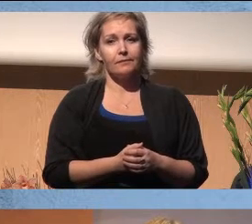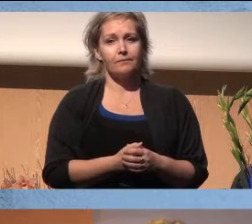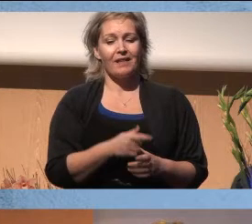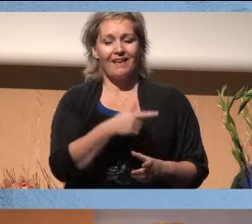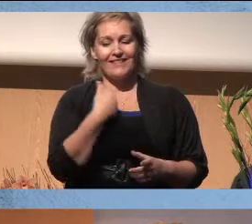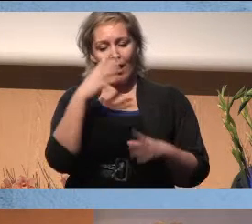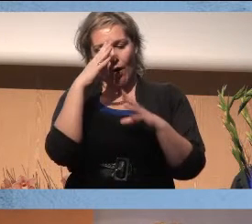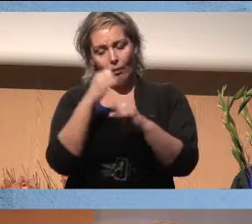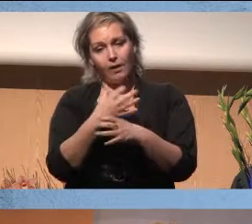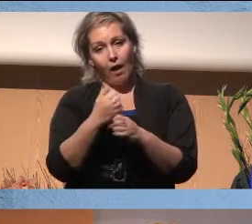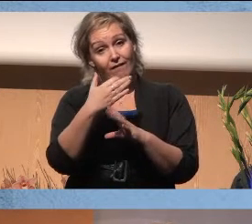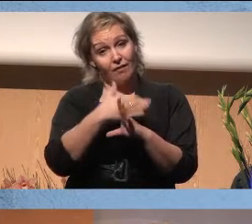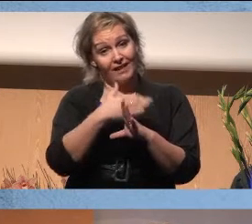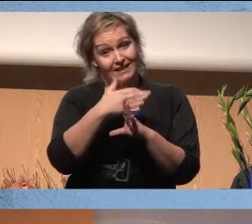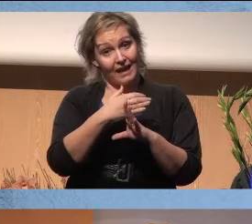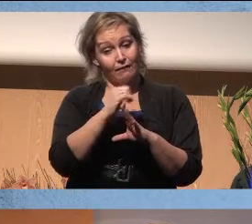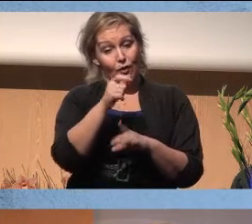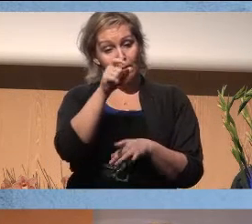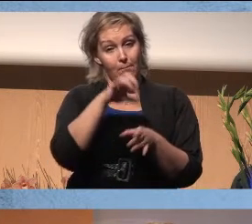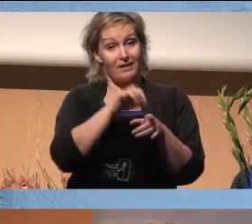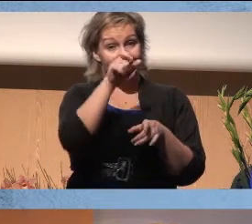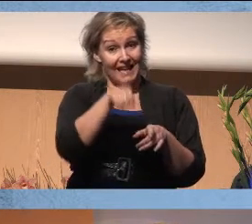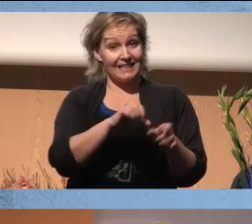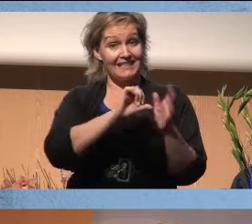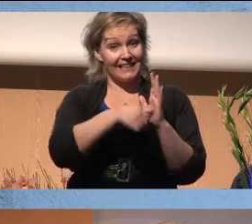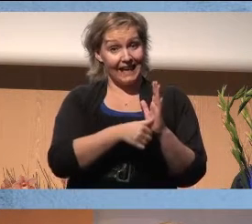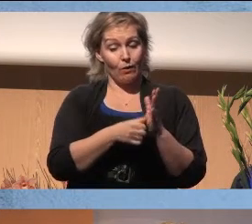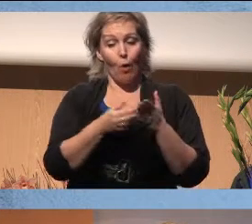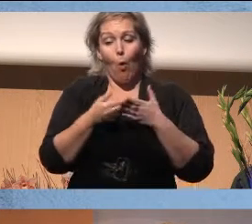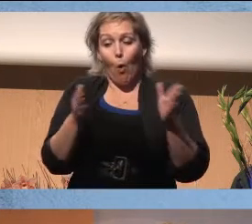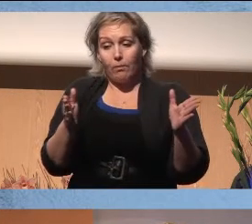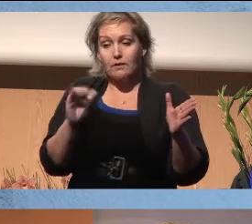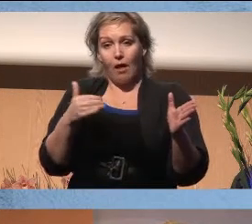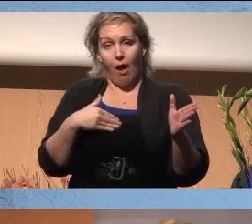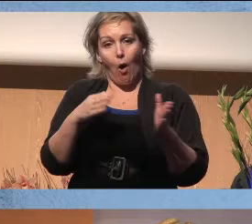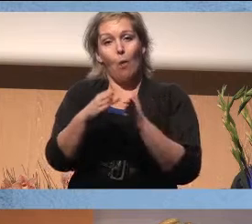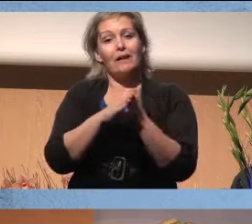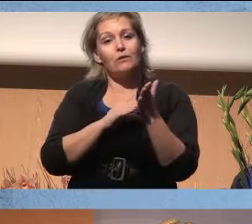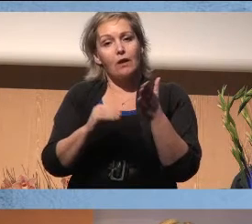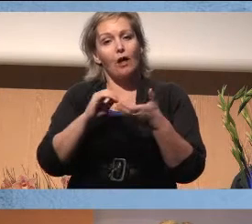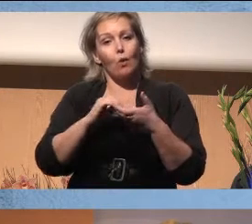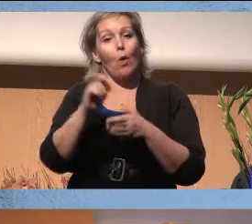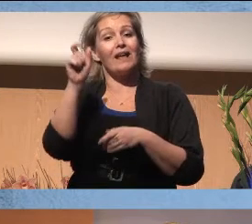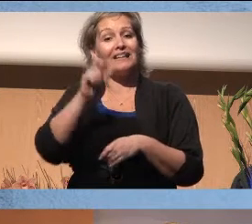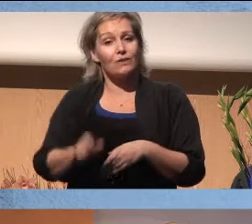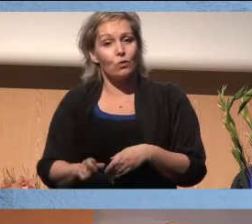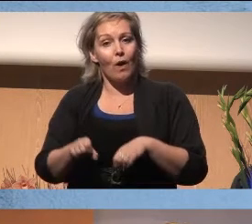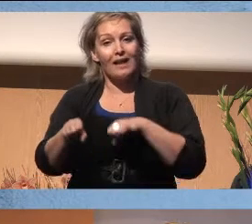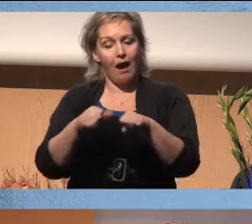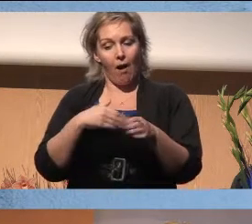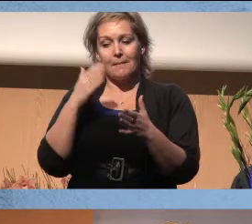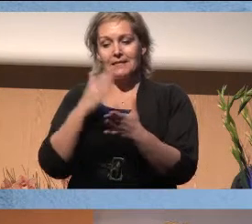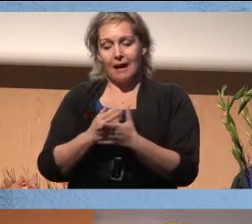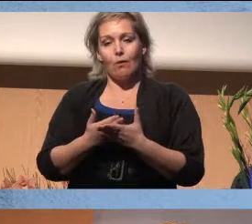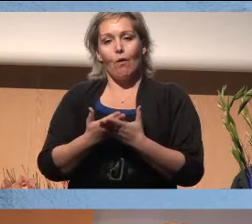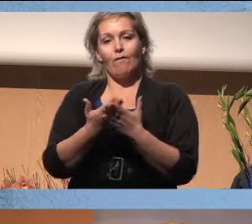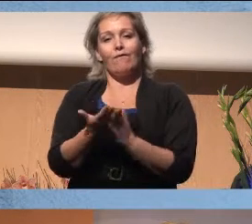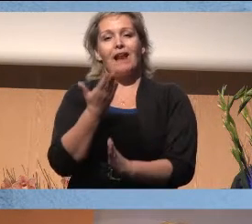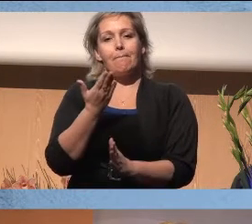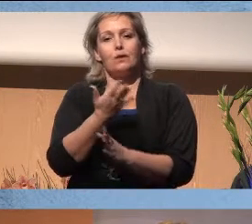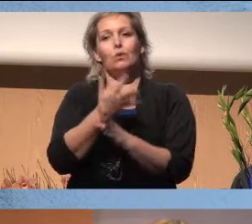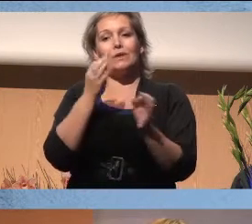Vi er opptatt av kvalitet og pasientsikkerhet, og vi skal ha åpenhet om resultat og risiko. Regjeringen har bestemt seg for å fremme en